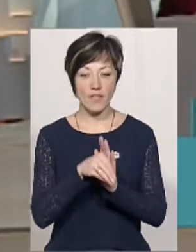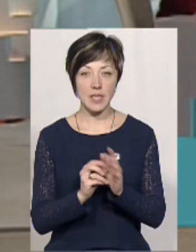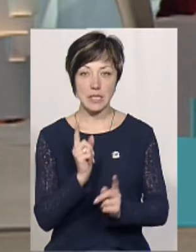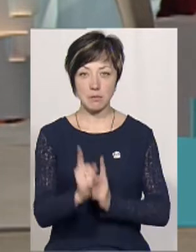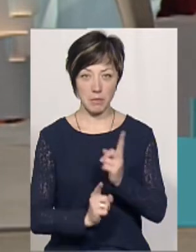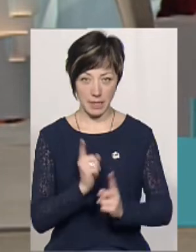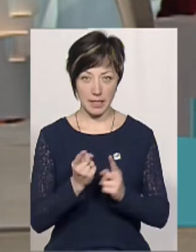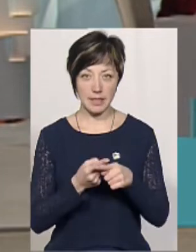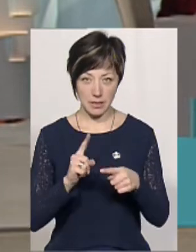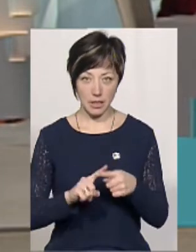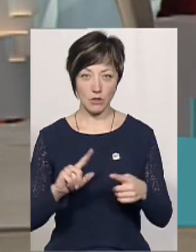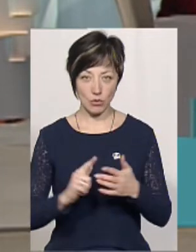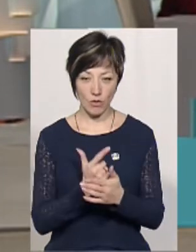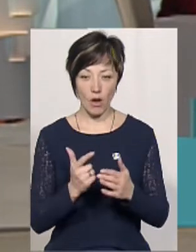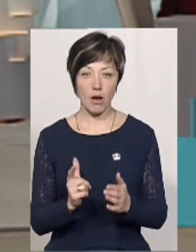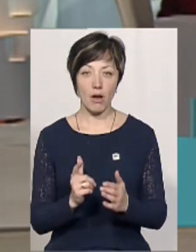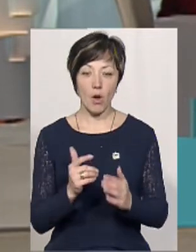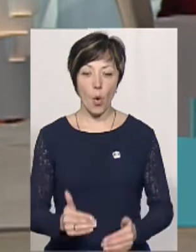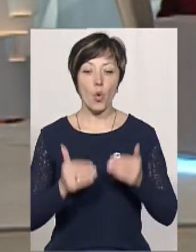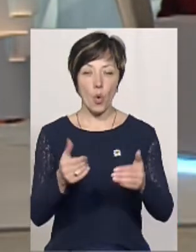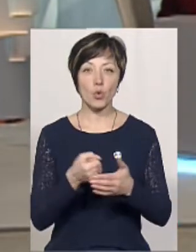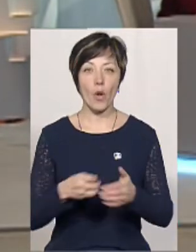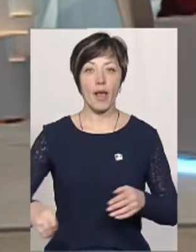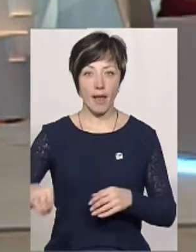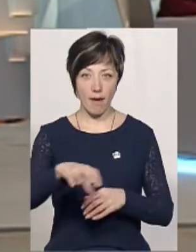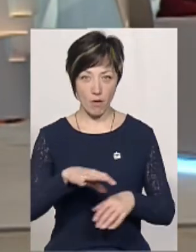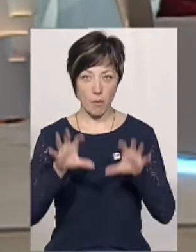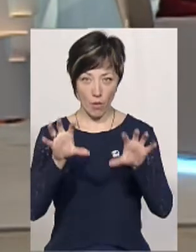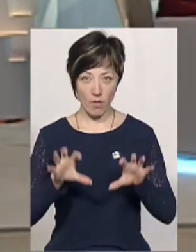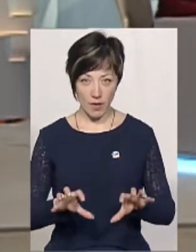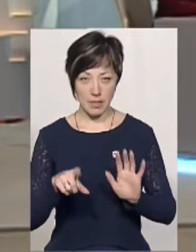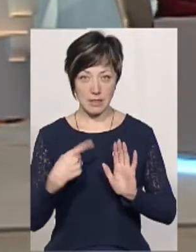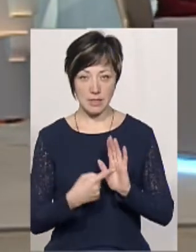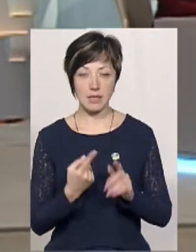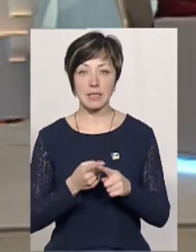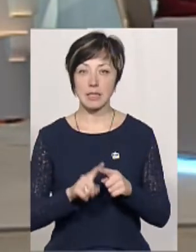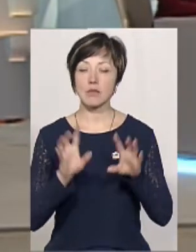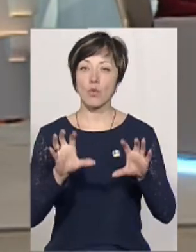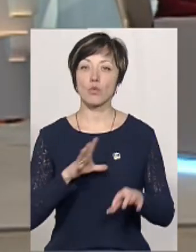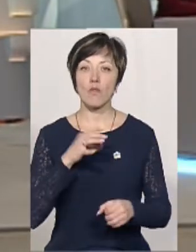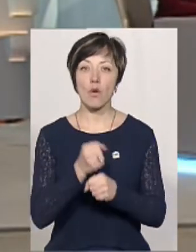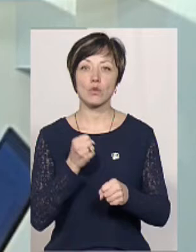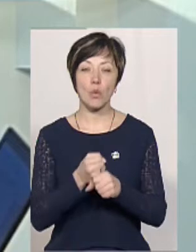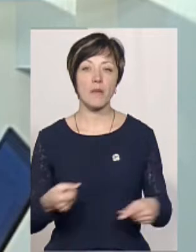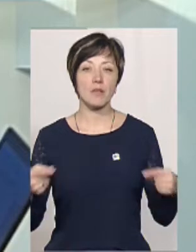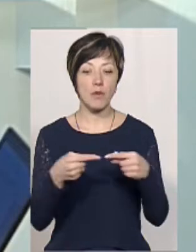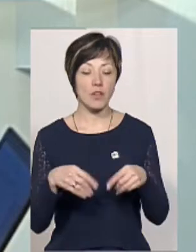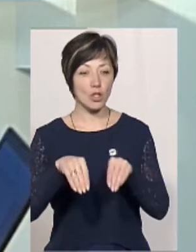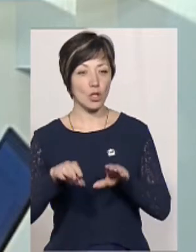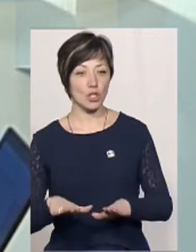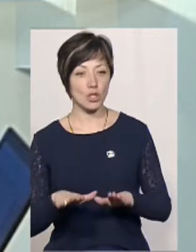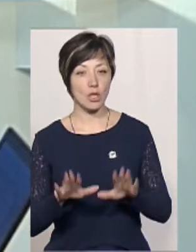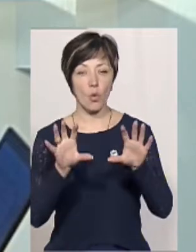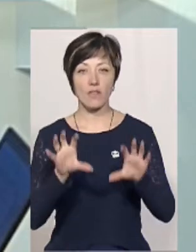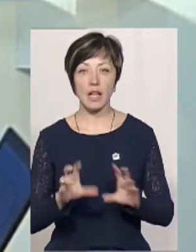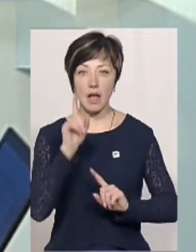це черговий крок до Європейської конвенції? Даний закон був розроблений відповідно до рішення